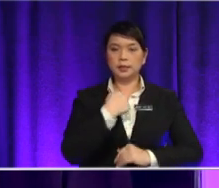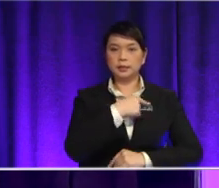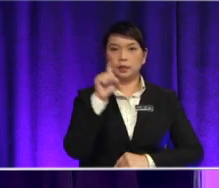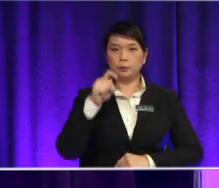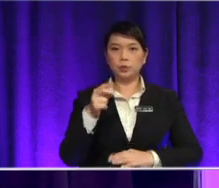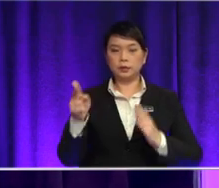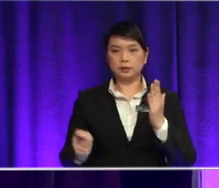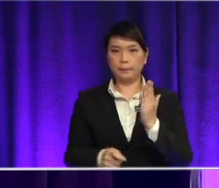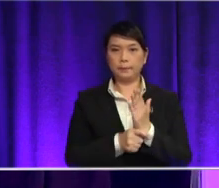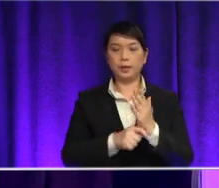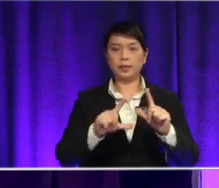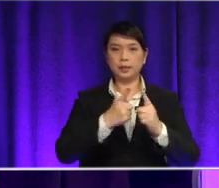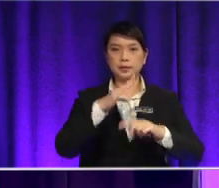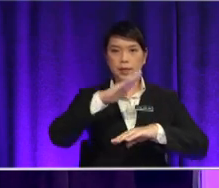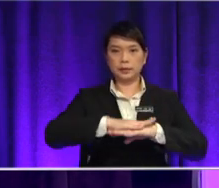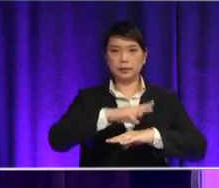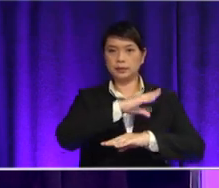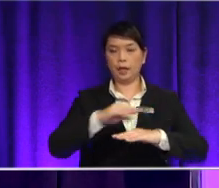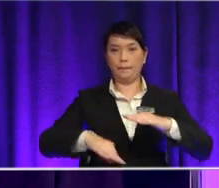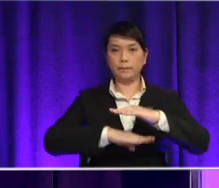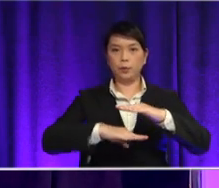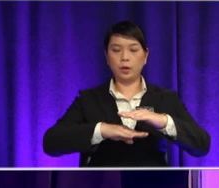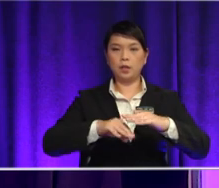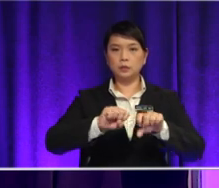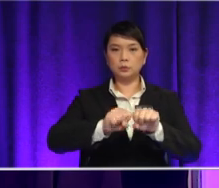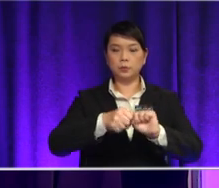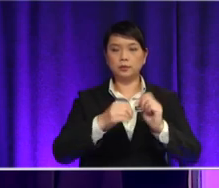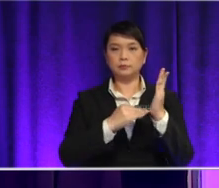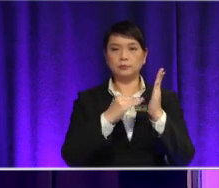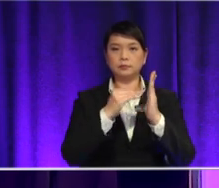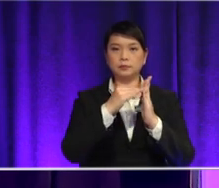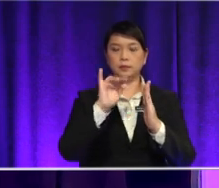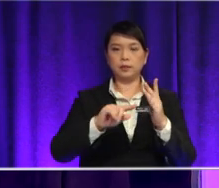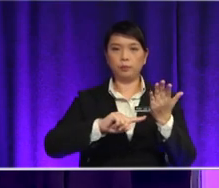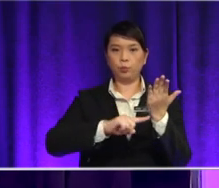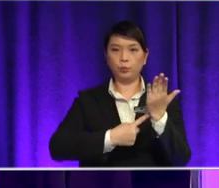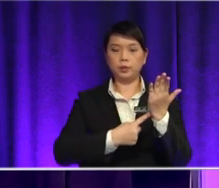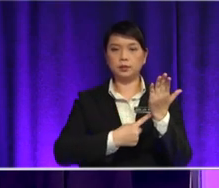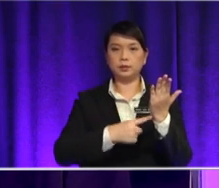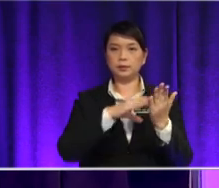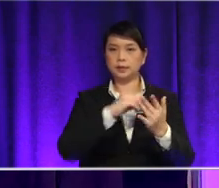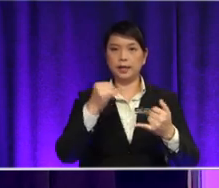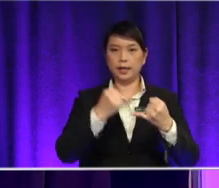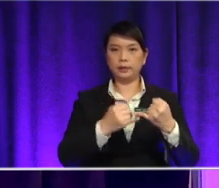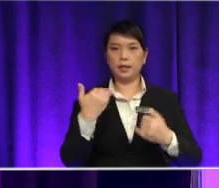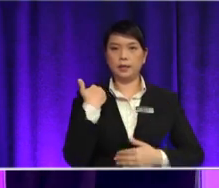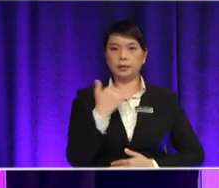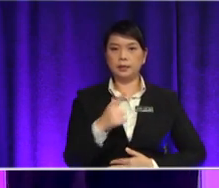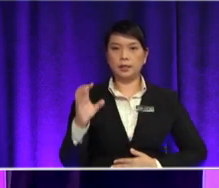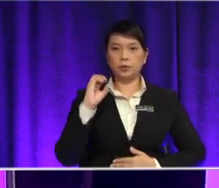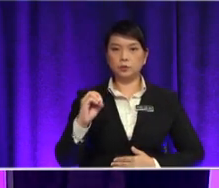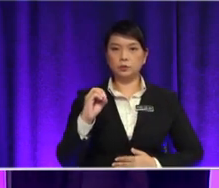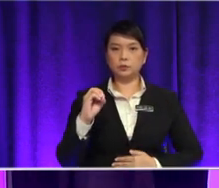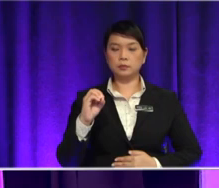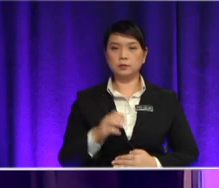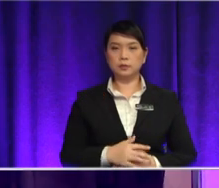atas dan bawah. Okey, supaya kekerapan kita yang mulanya sifar, bawahnya pun akan jadi sifar. Baik. Okey, tak apa.